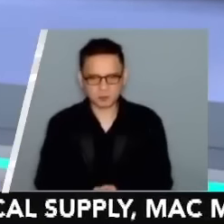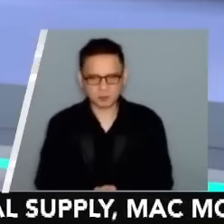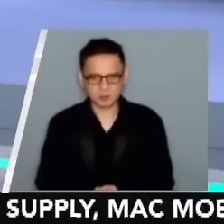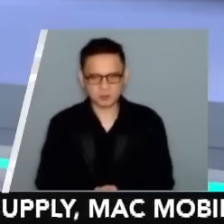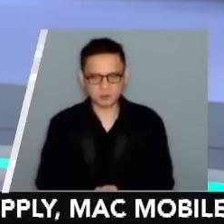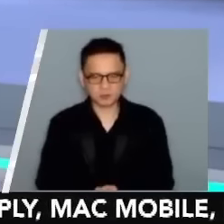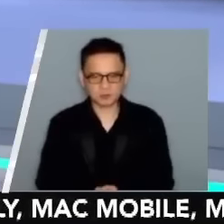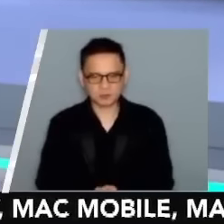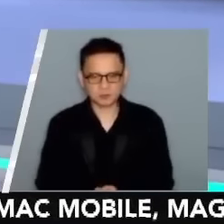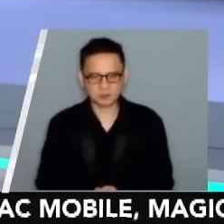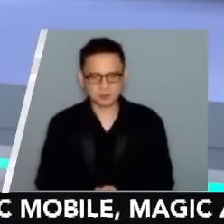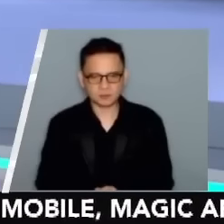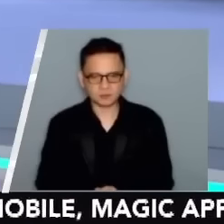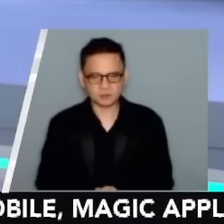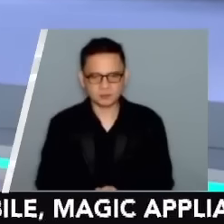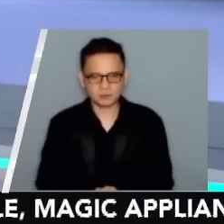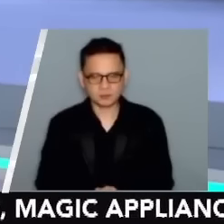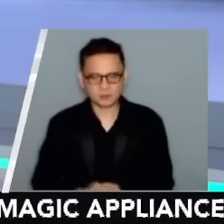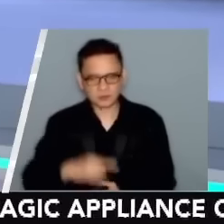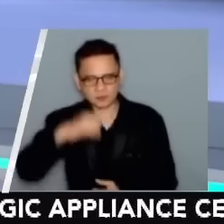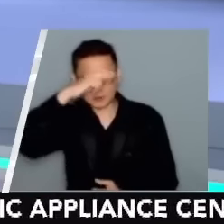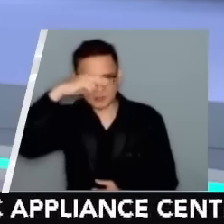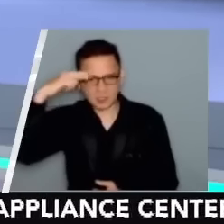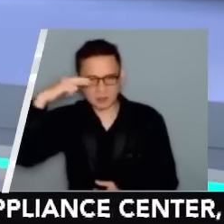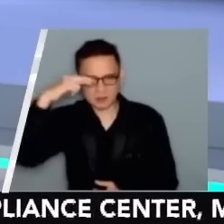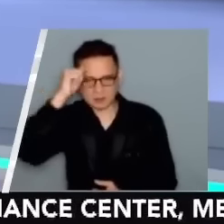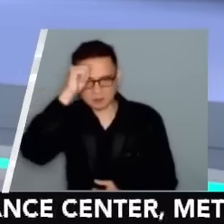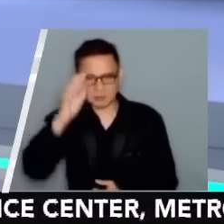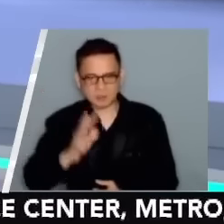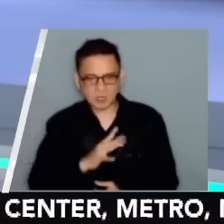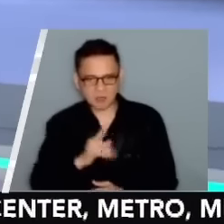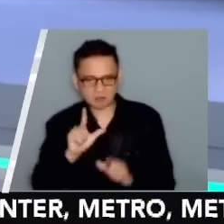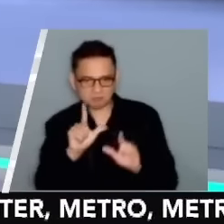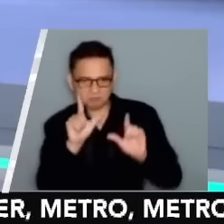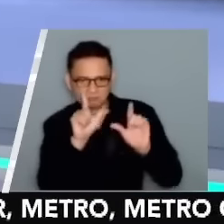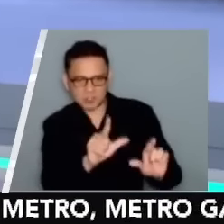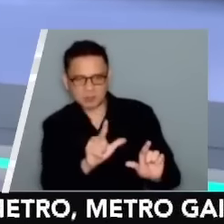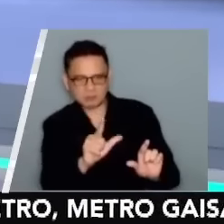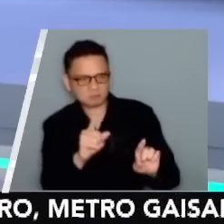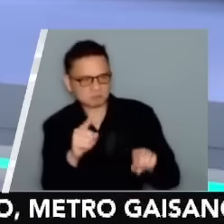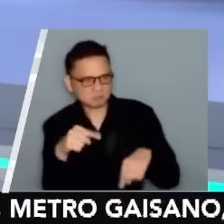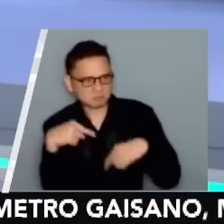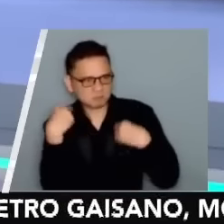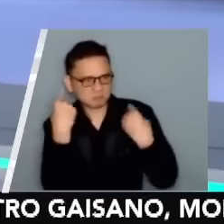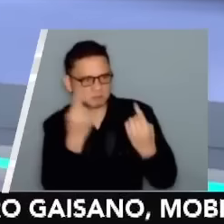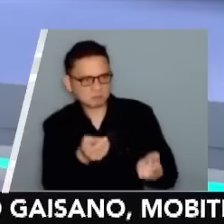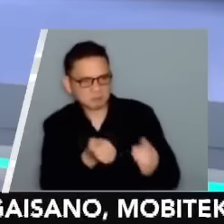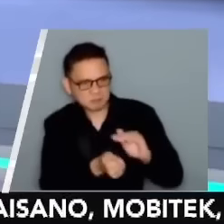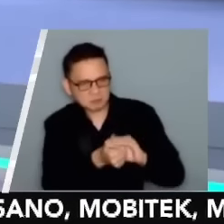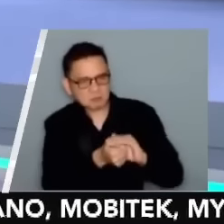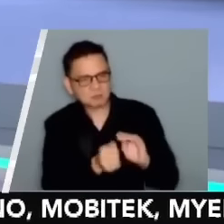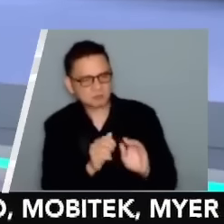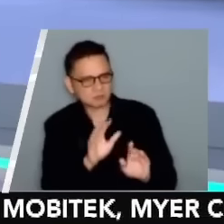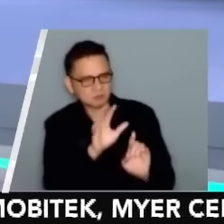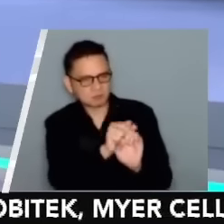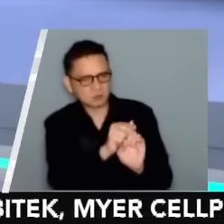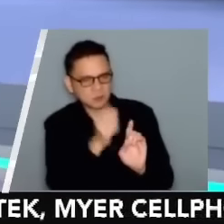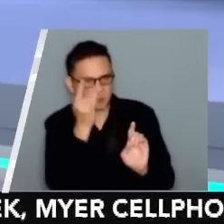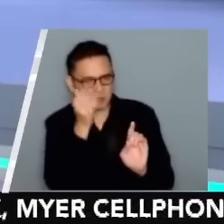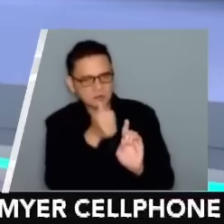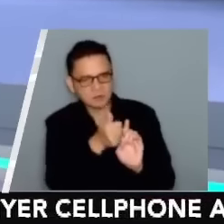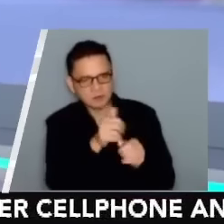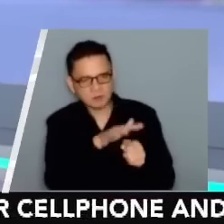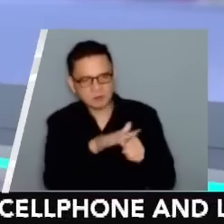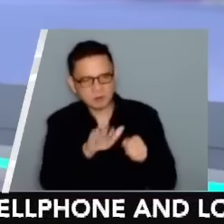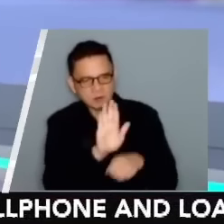huli sa pilla Rizal ang isang lalaking wanted matapos pagsamantalahan Ano ang kanyang Menor De Edad na anak itinanggi niya ang